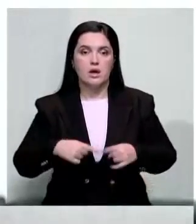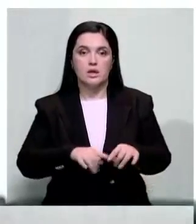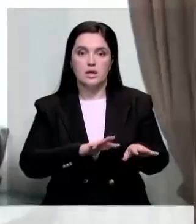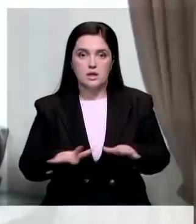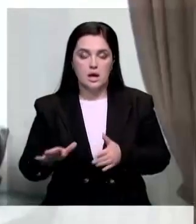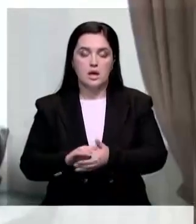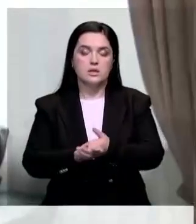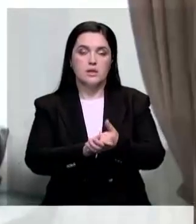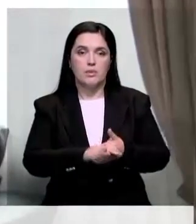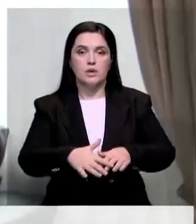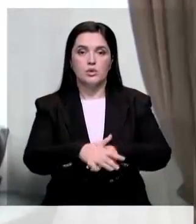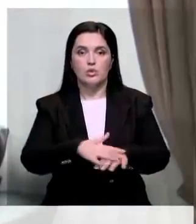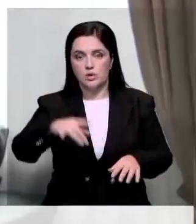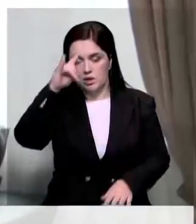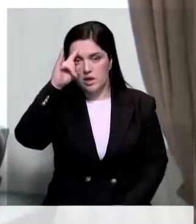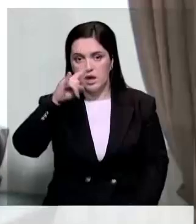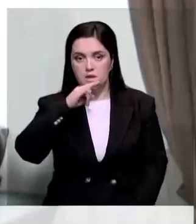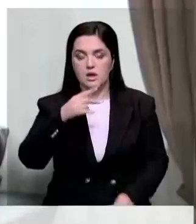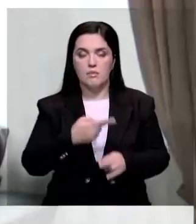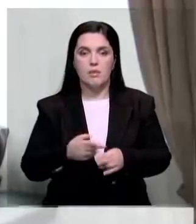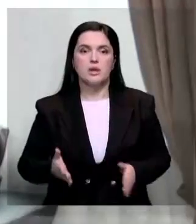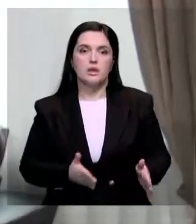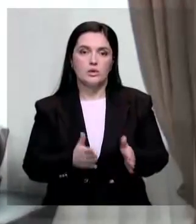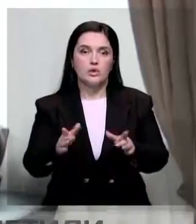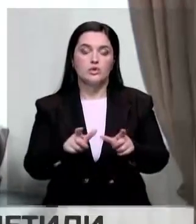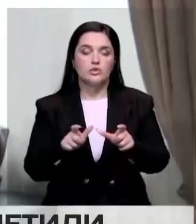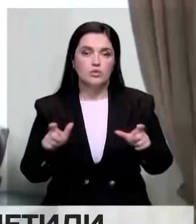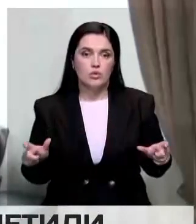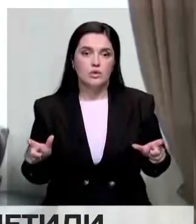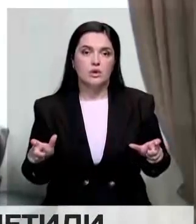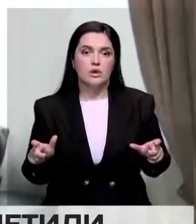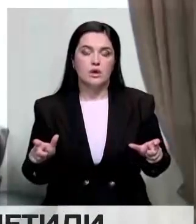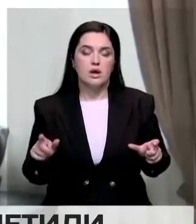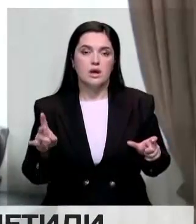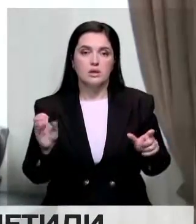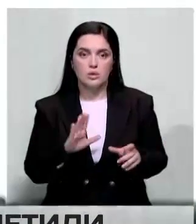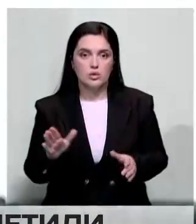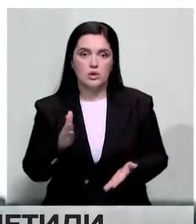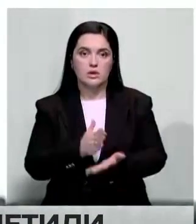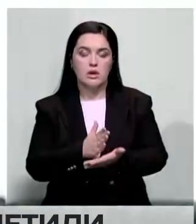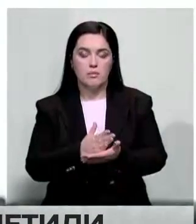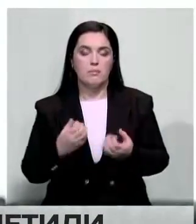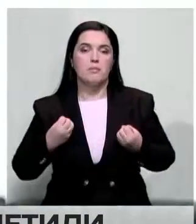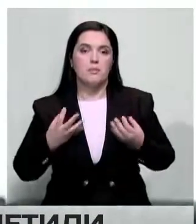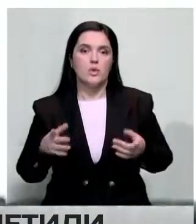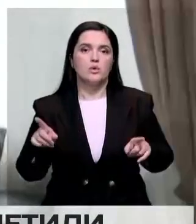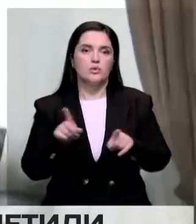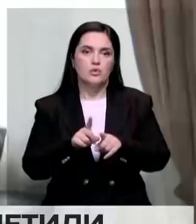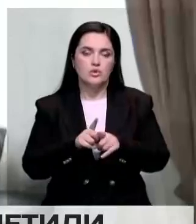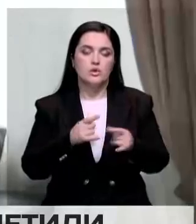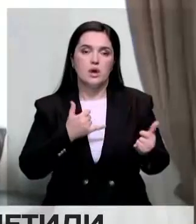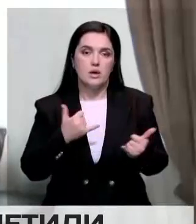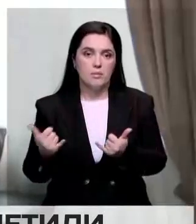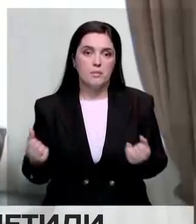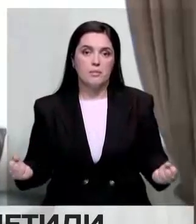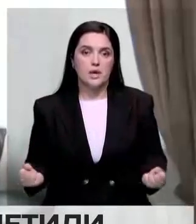народа Казахстана, в акциях благотворительных, как, например, дорога в школу. Ну, то есть работа ведется не только в направлении праздников, но также вот благотворительности, как поддержка